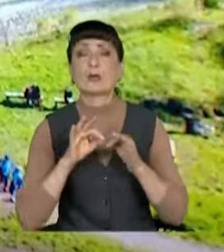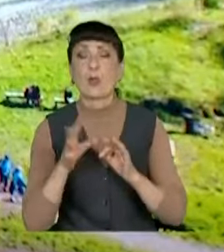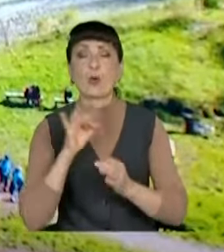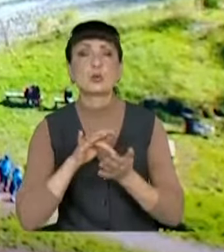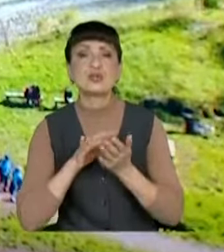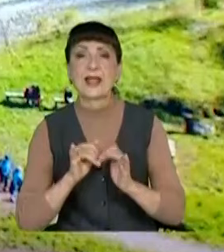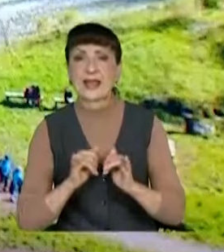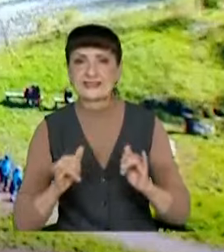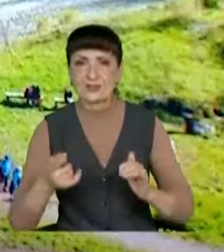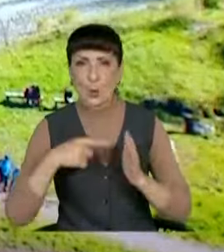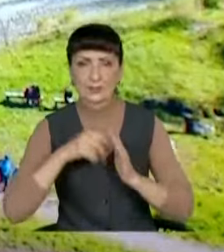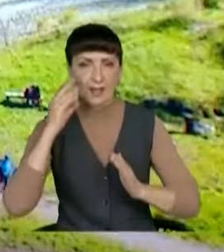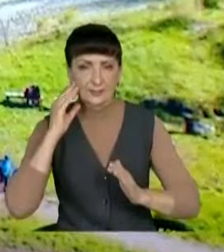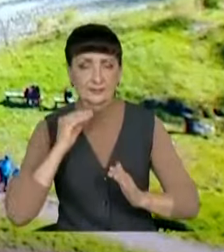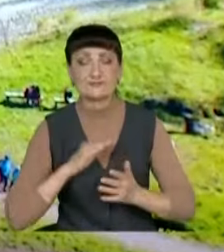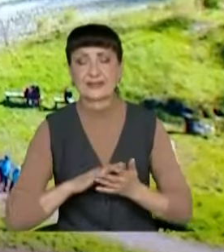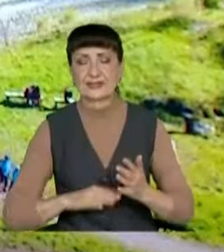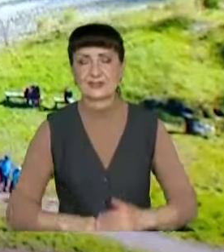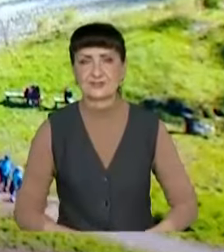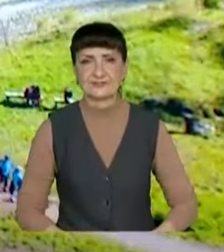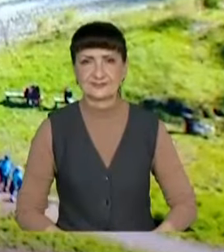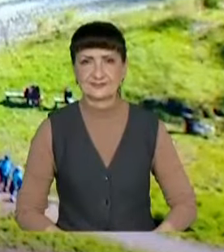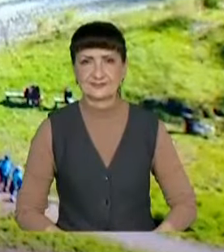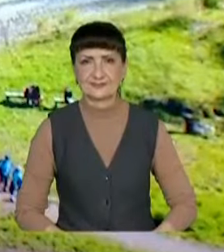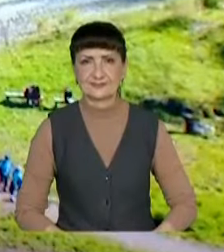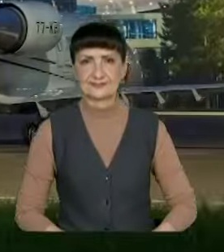туристическом развитии мегаполиса расскажет Адель Акжаркенова.